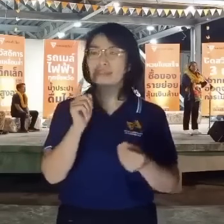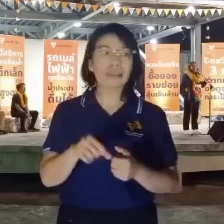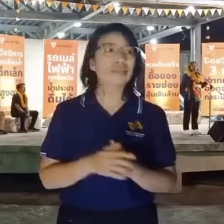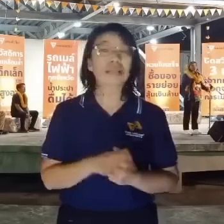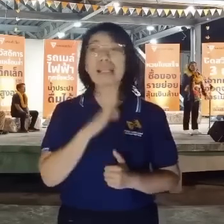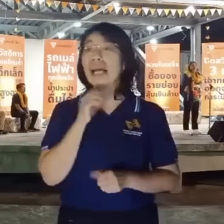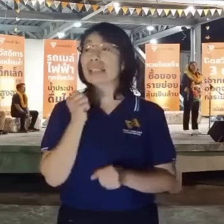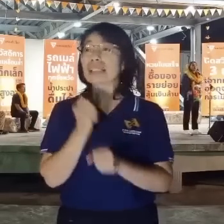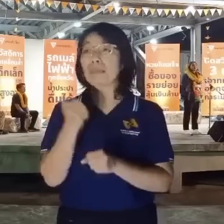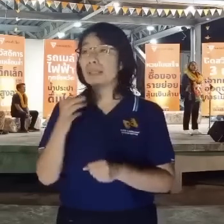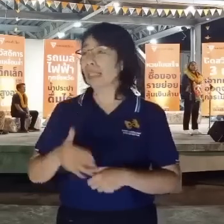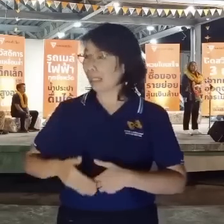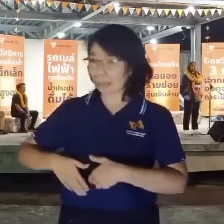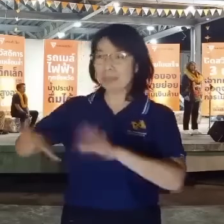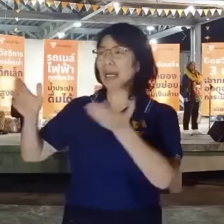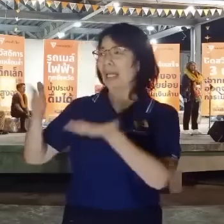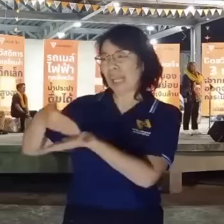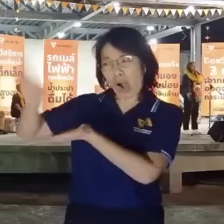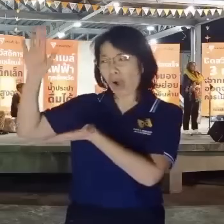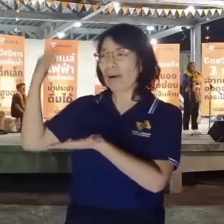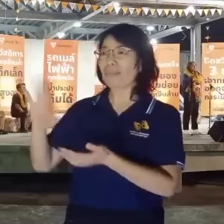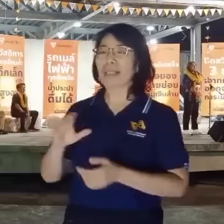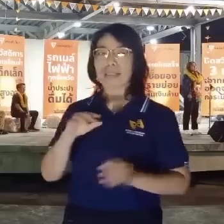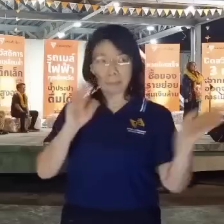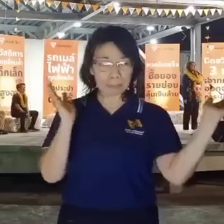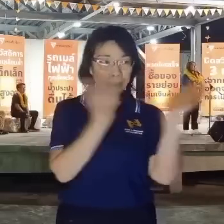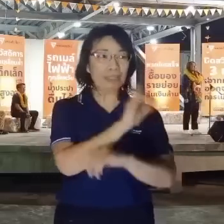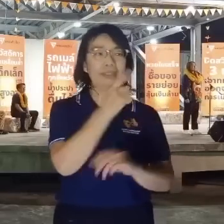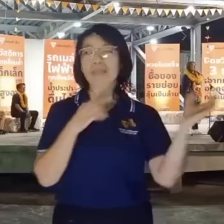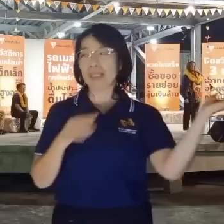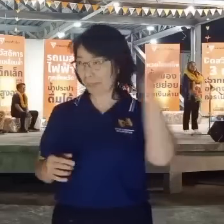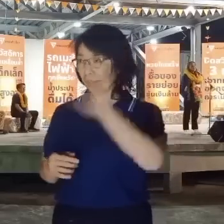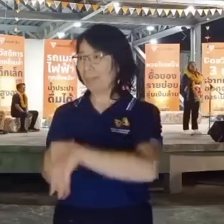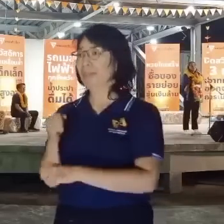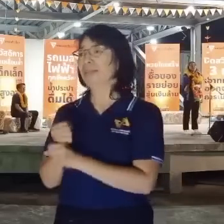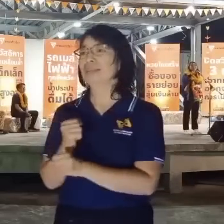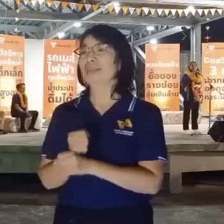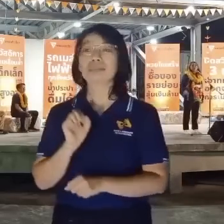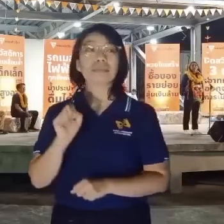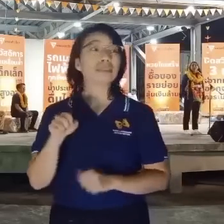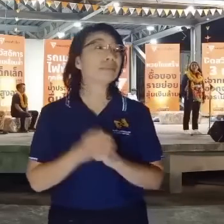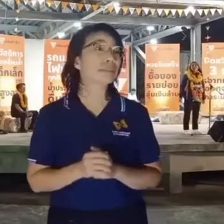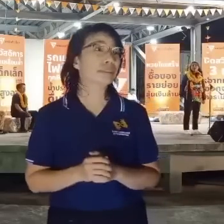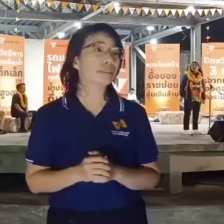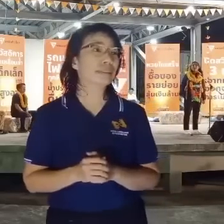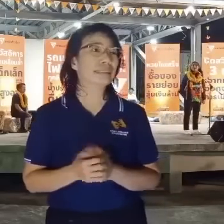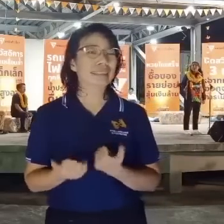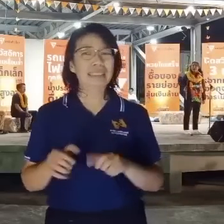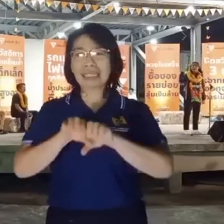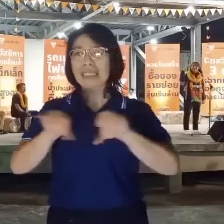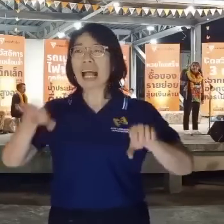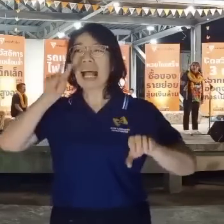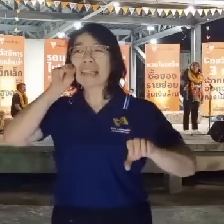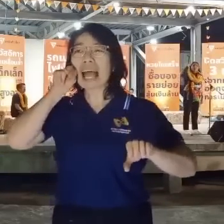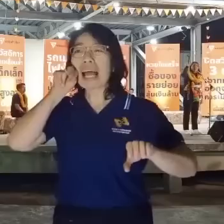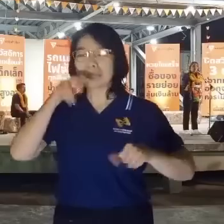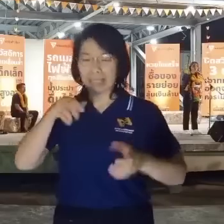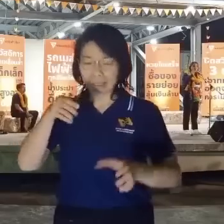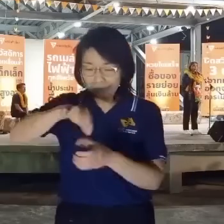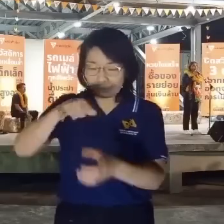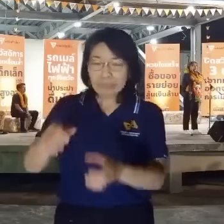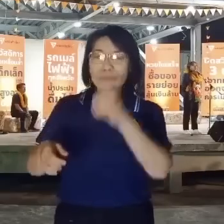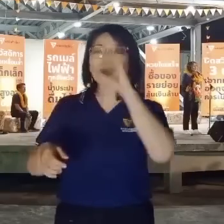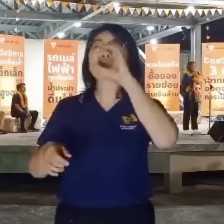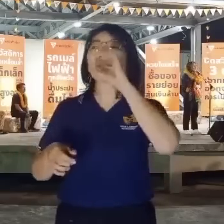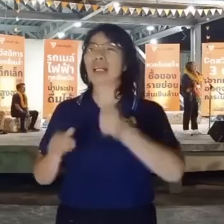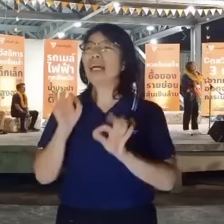ำไม่ได้ก็ไม่ต้องทำให้คนอื่นมาทำใช่ไม่ใช่เรามีนโยบายน้ำประปาดื่มได้ที่จะช่วยอุดห